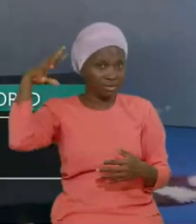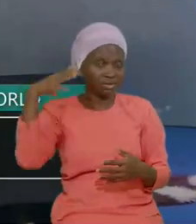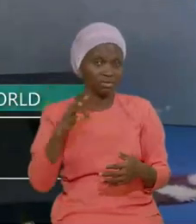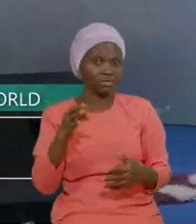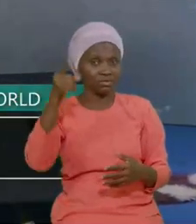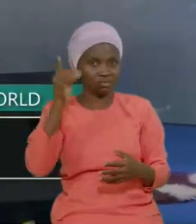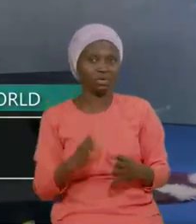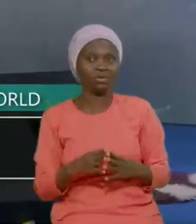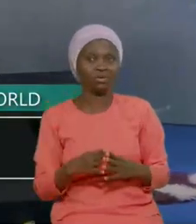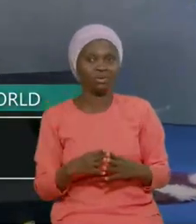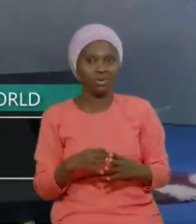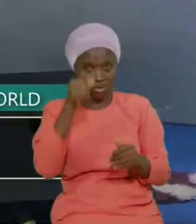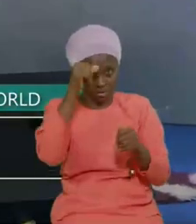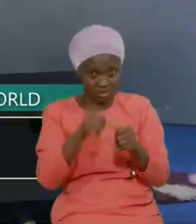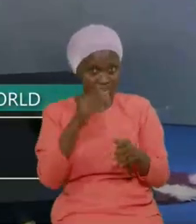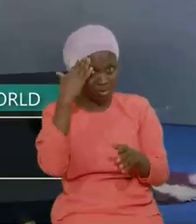Mais quand tu as la grâce de Dieu,